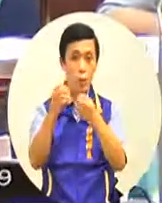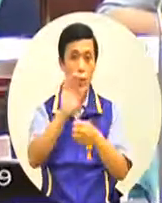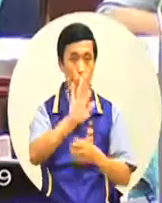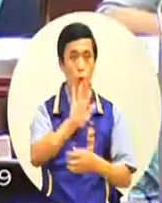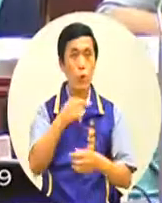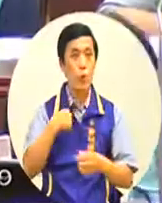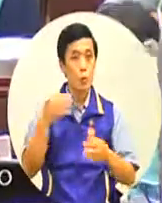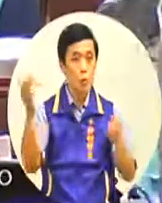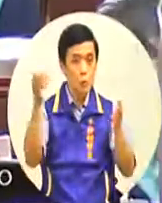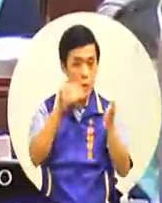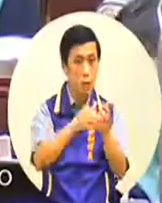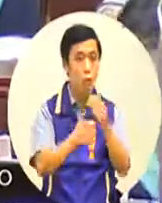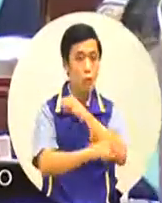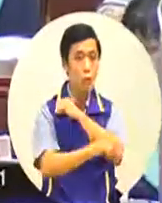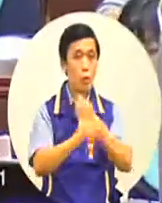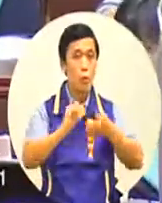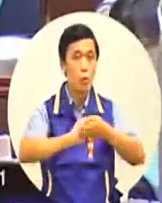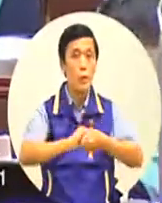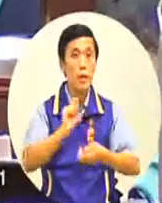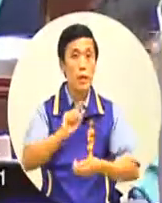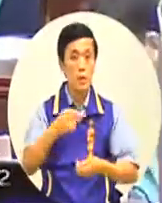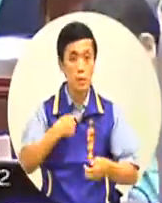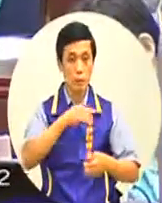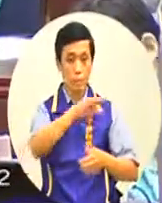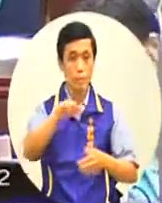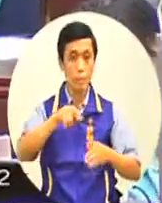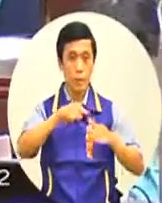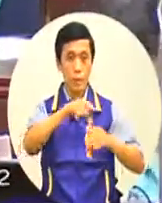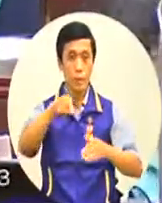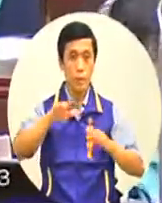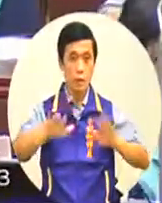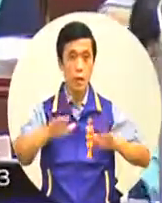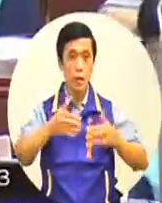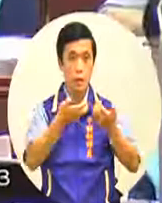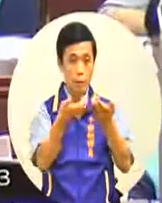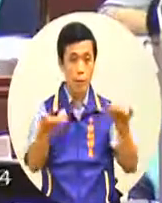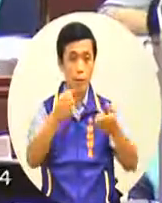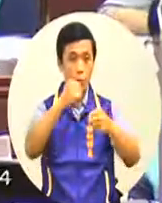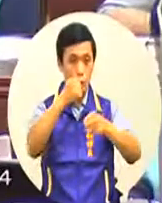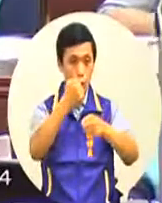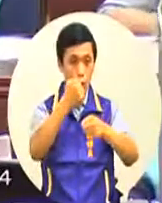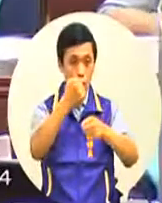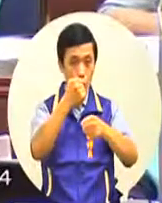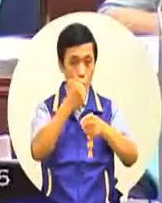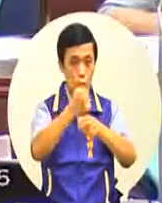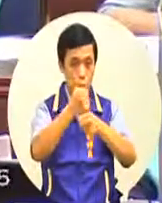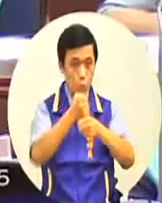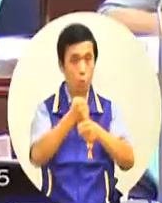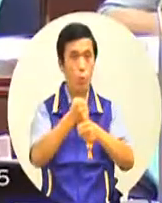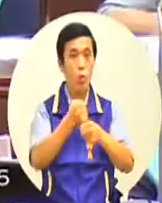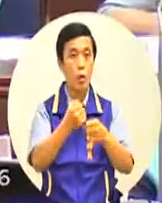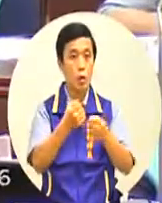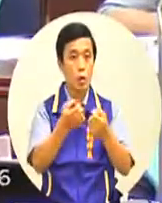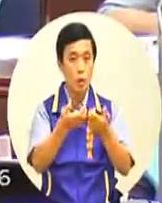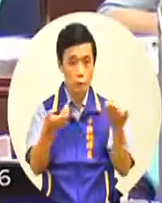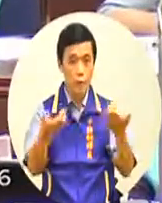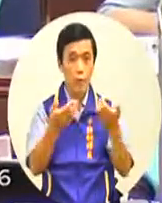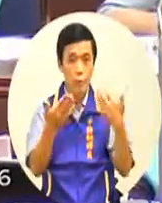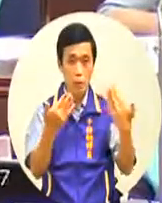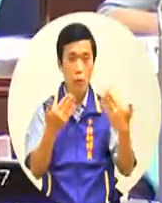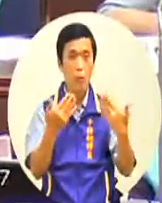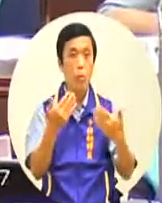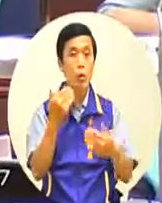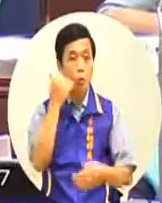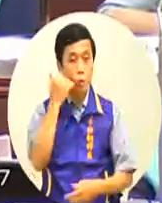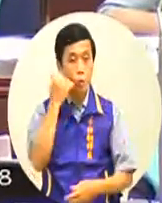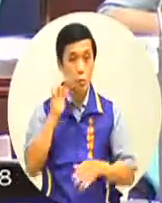们的结论是，目前我们还是把分工的任务我们厘清清楚。如果说因为